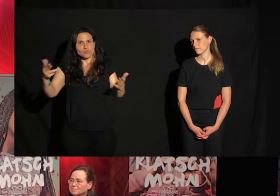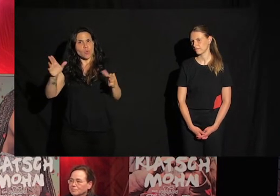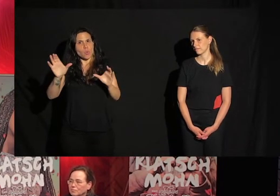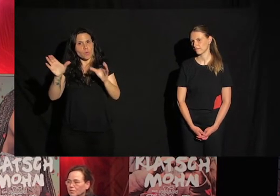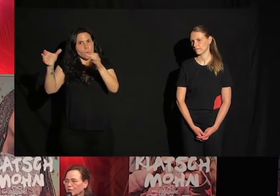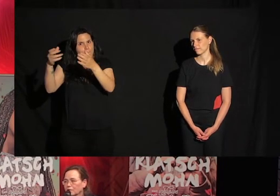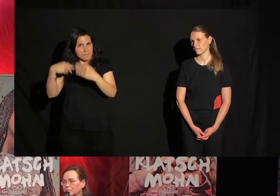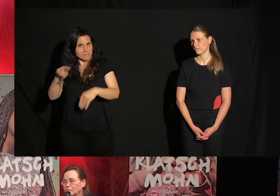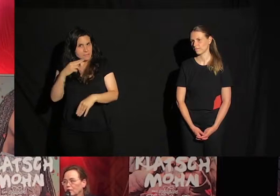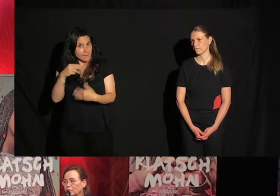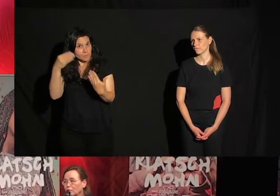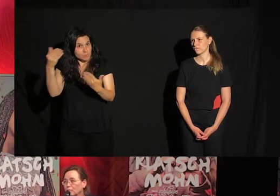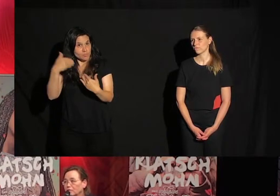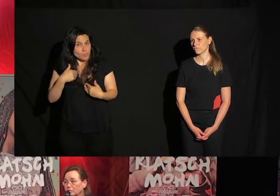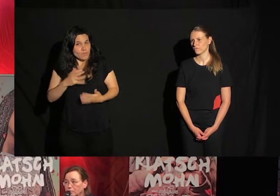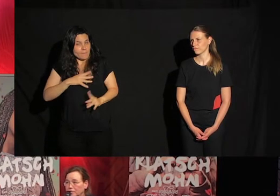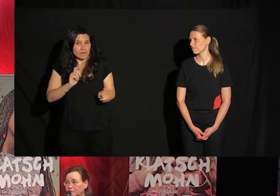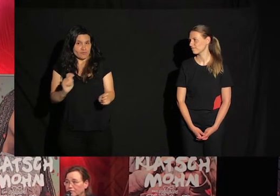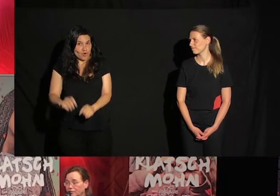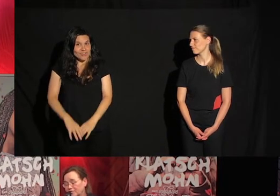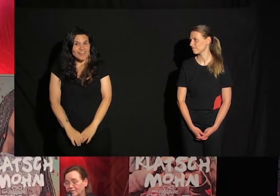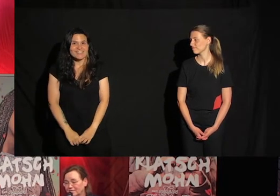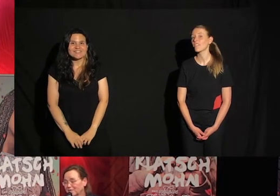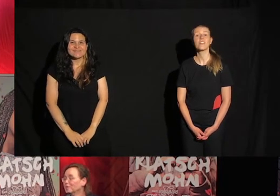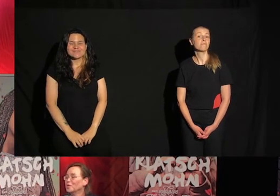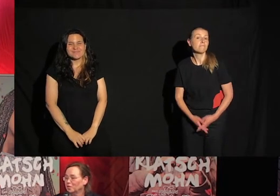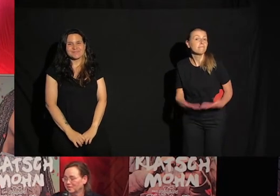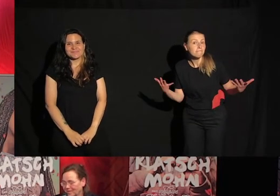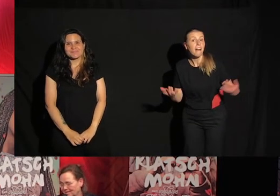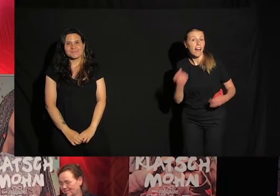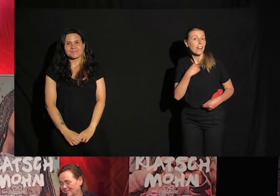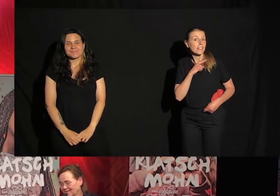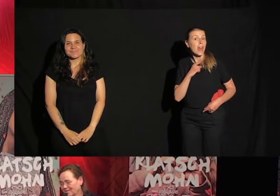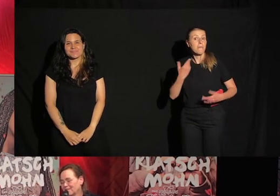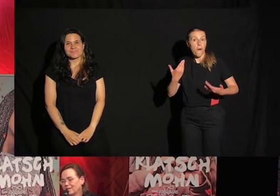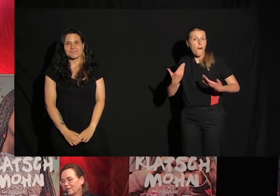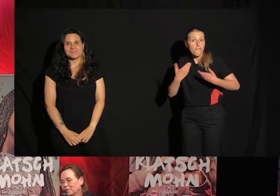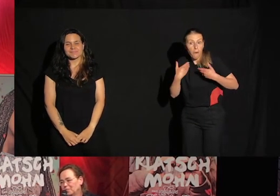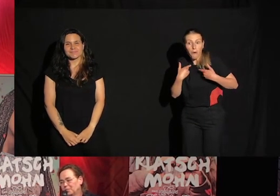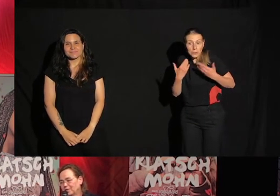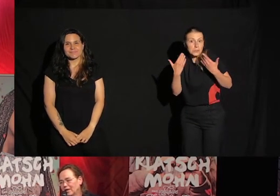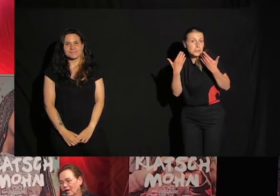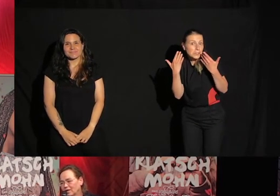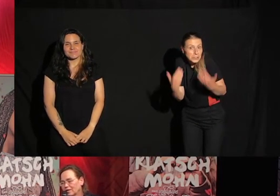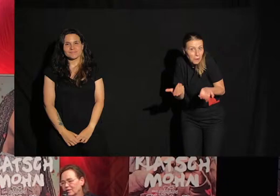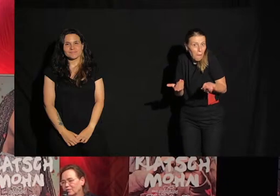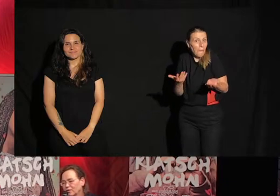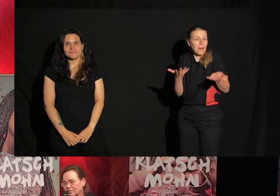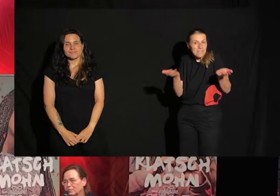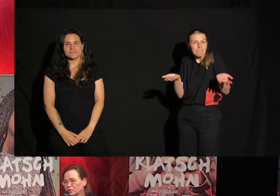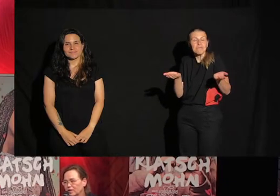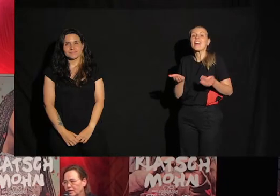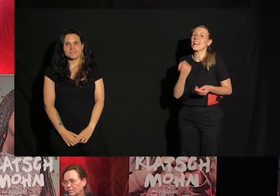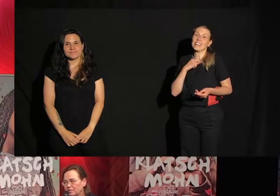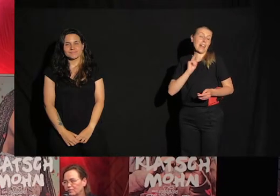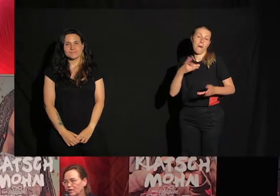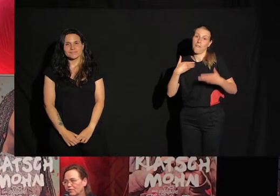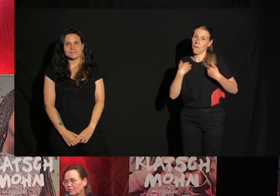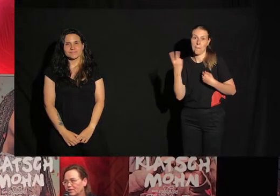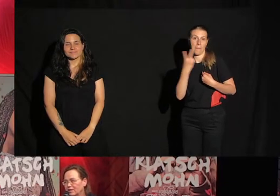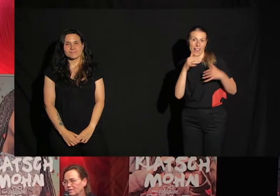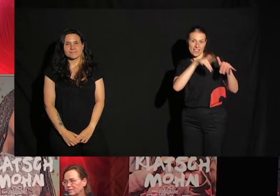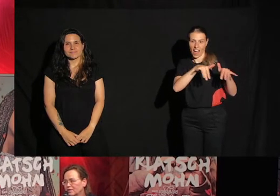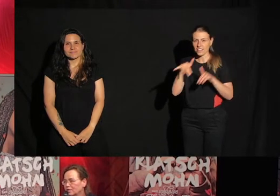nennen. Ja, ich freue mich, dass es so ist, wie es ist und dass ihr jetzt hier seid. Ja, du hast eben schon die